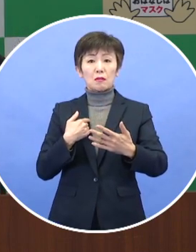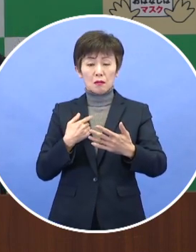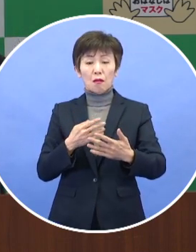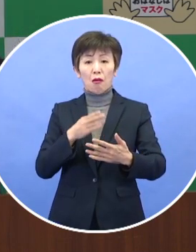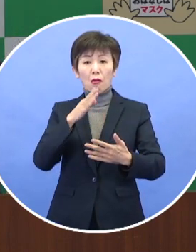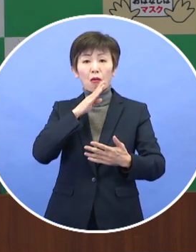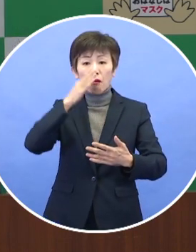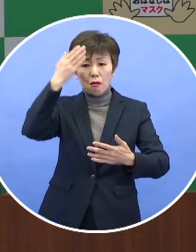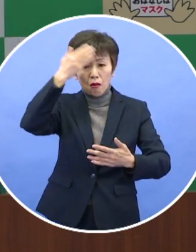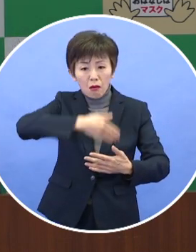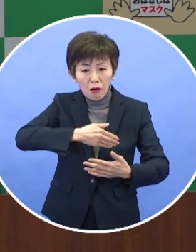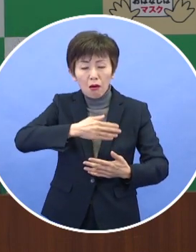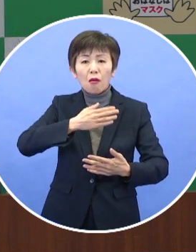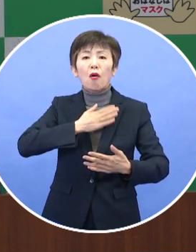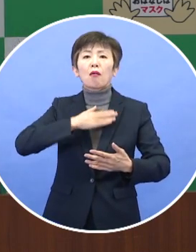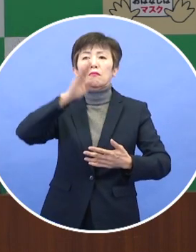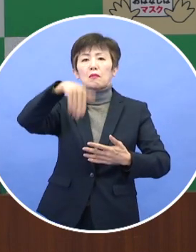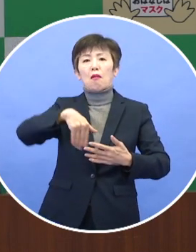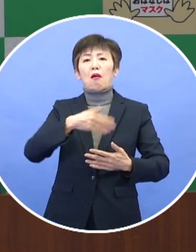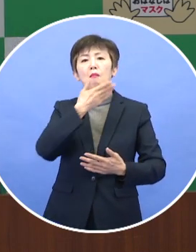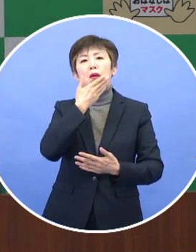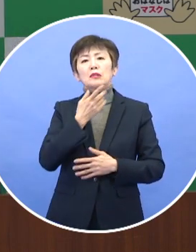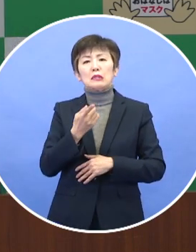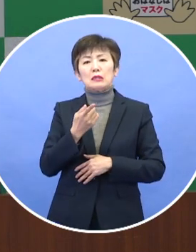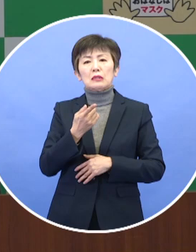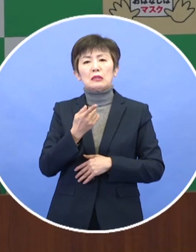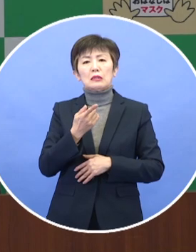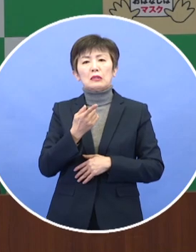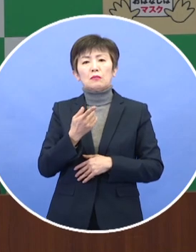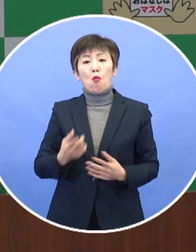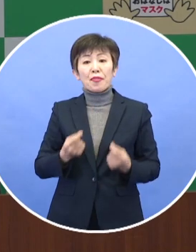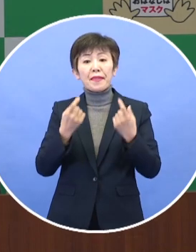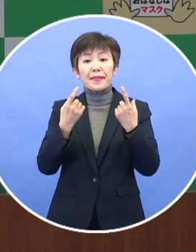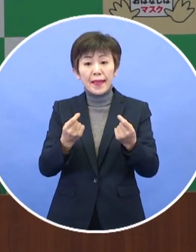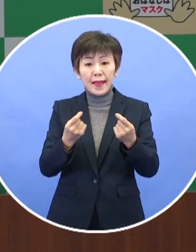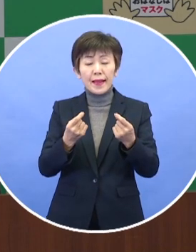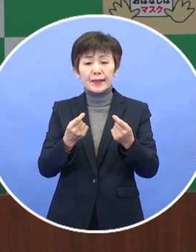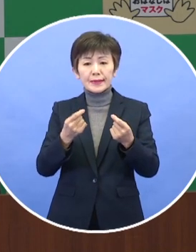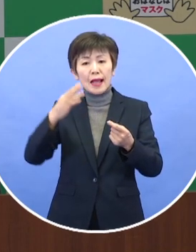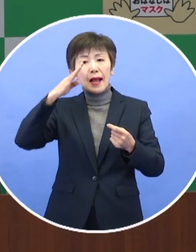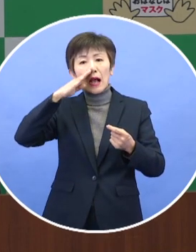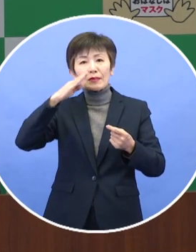ましたので、徹底したペーパーレス、こういったことをしていけば、